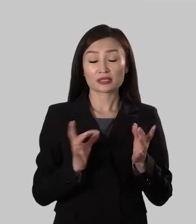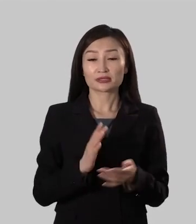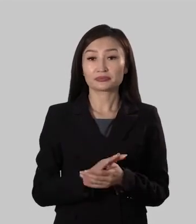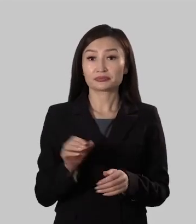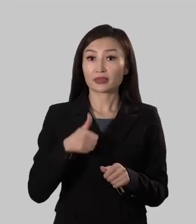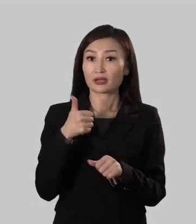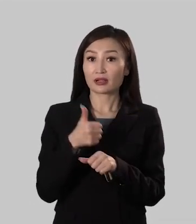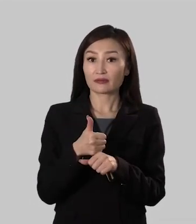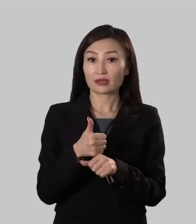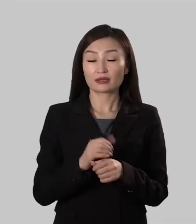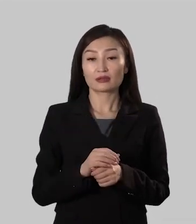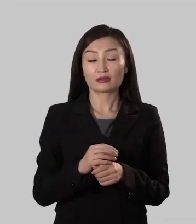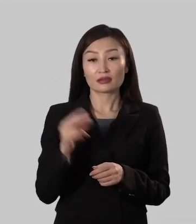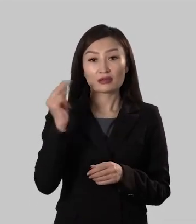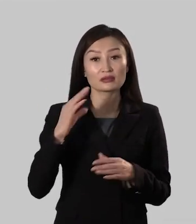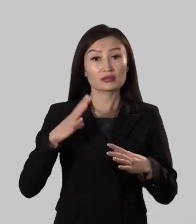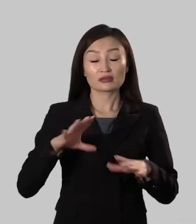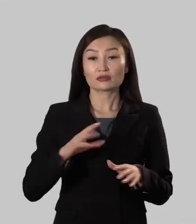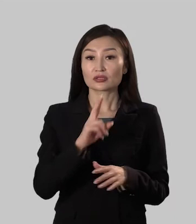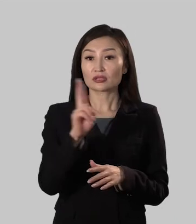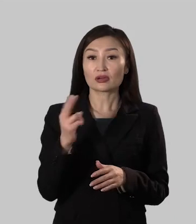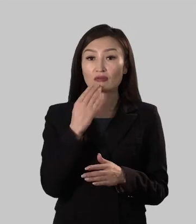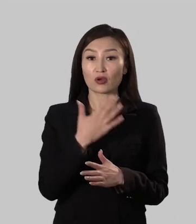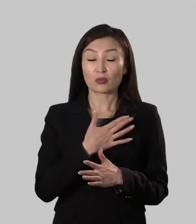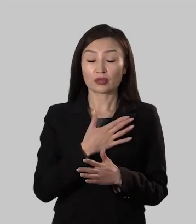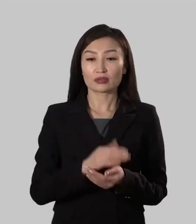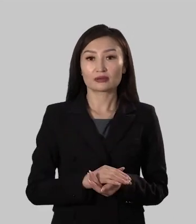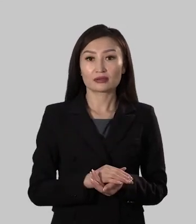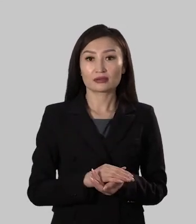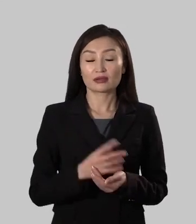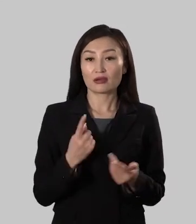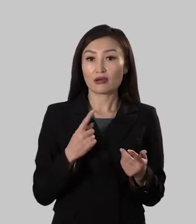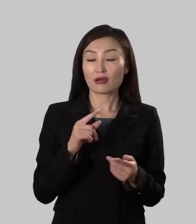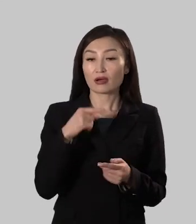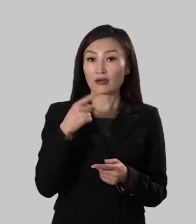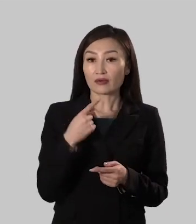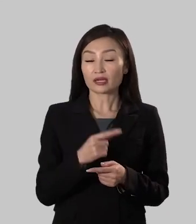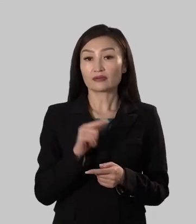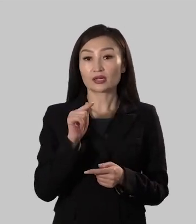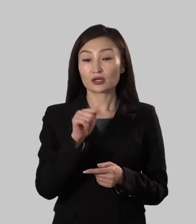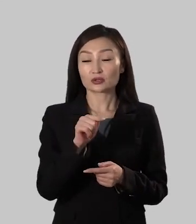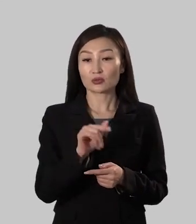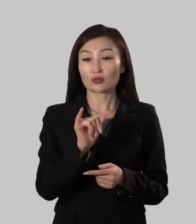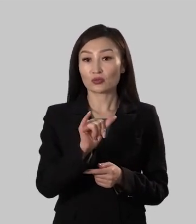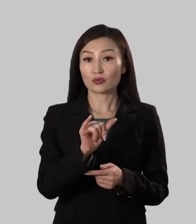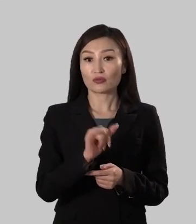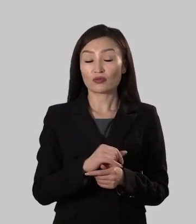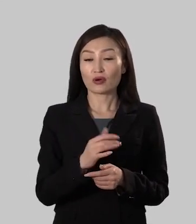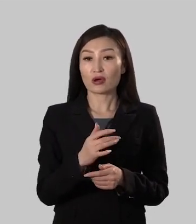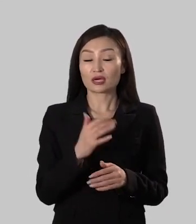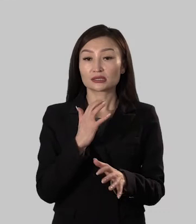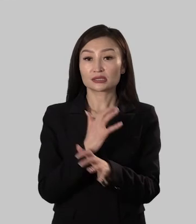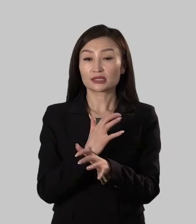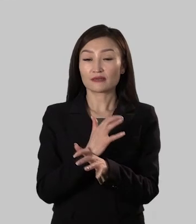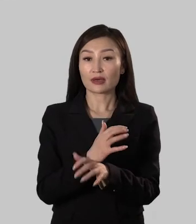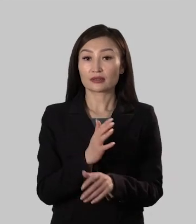И главное, не научился никого любить. Поговаривали даже, что у него деревянное